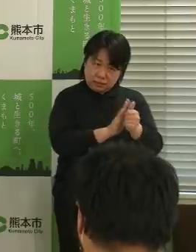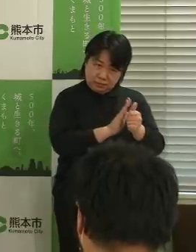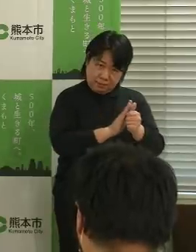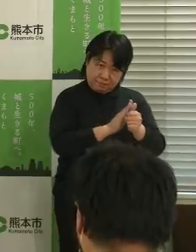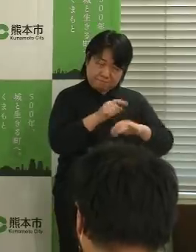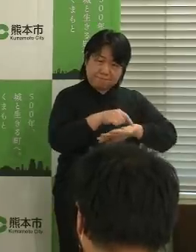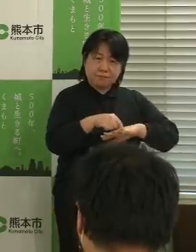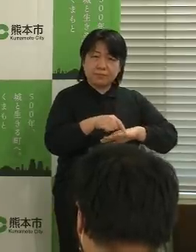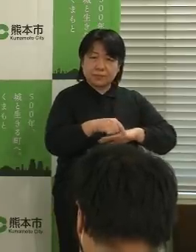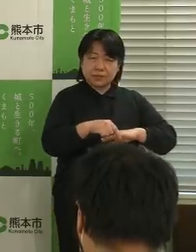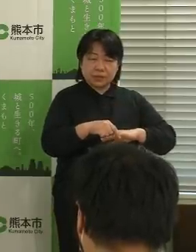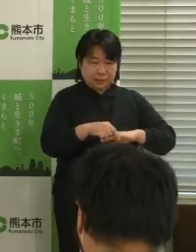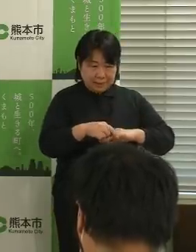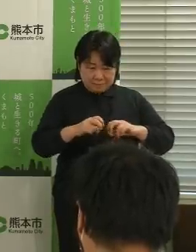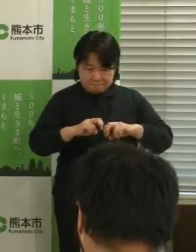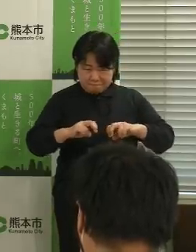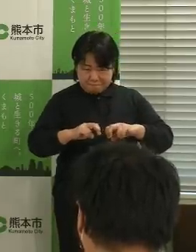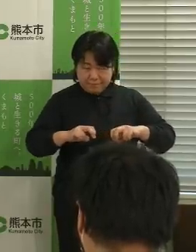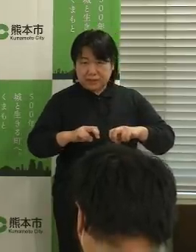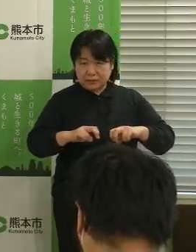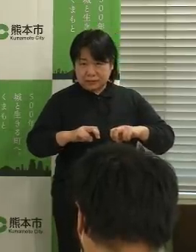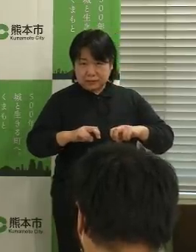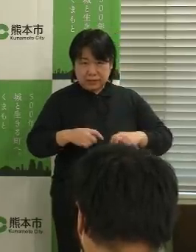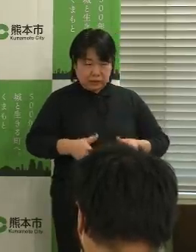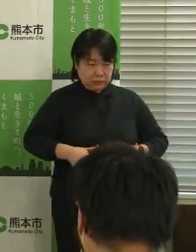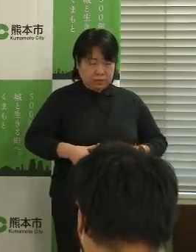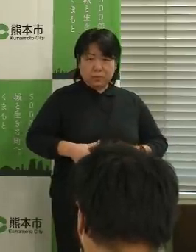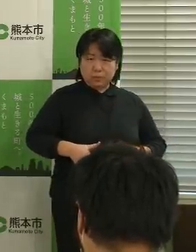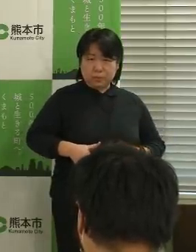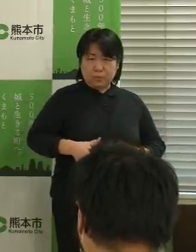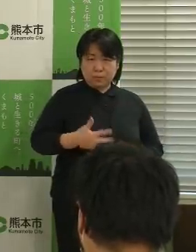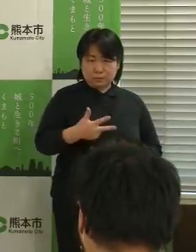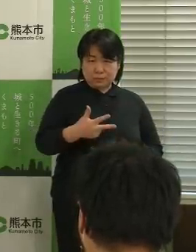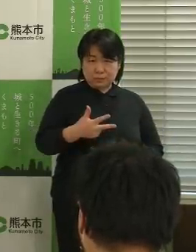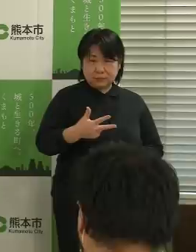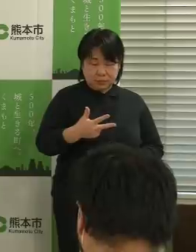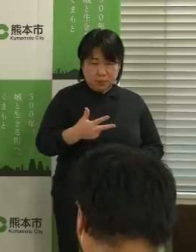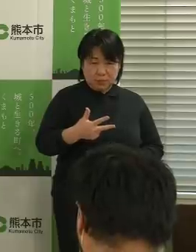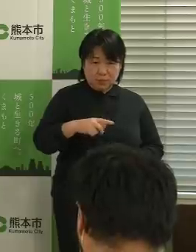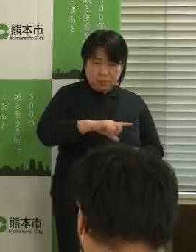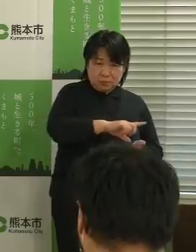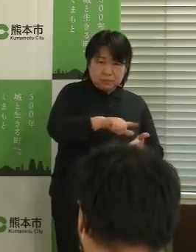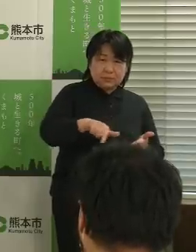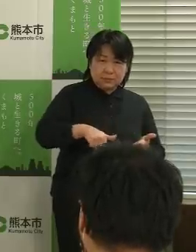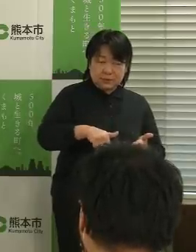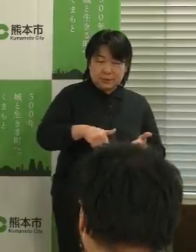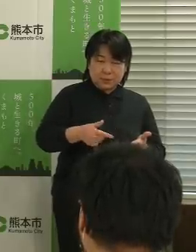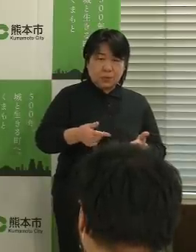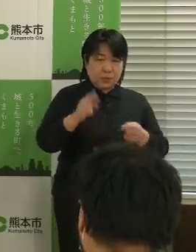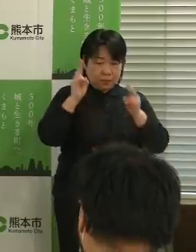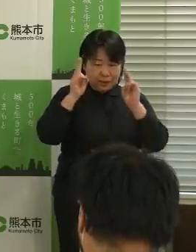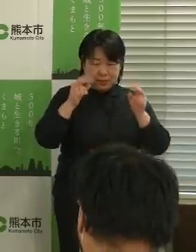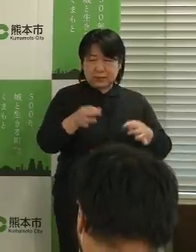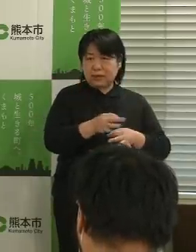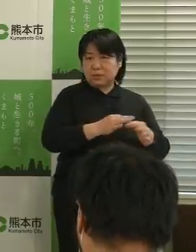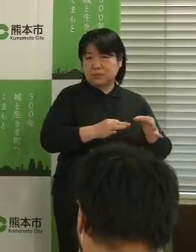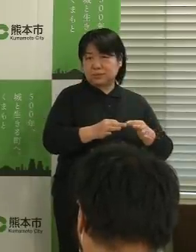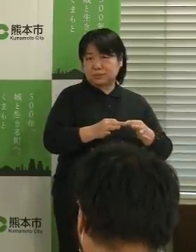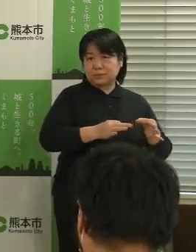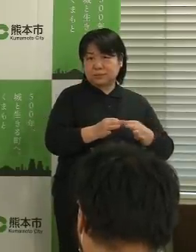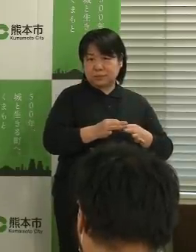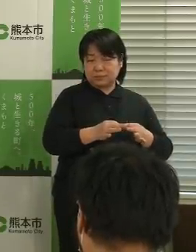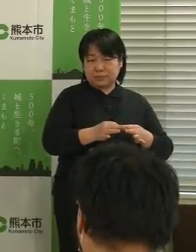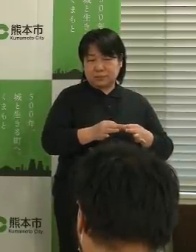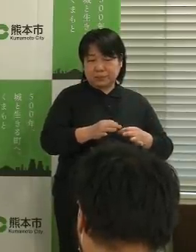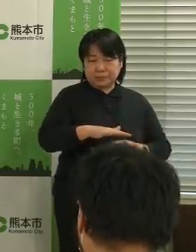ですね、よく分析を行って、そして熊本のやはりこの地元の、事業者の皆さんがですね、やはり本